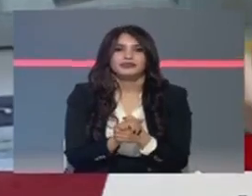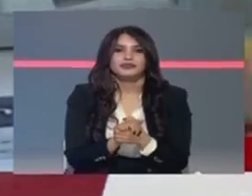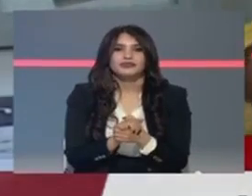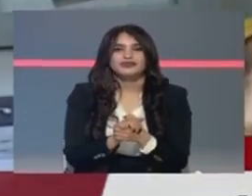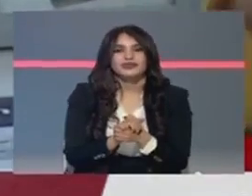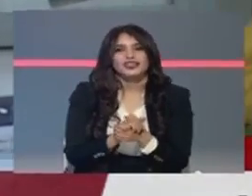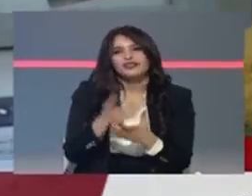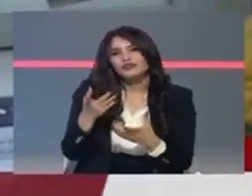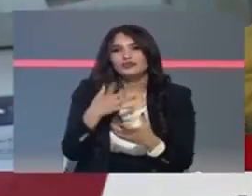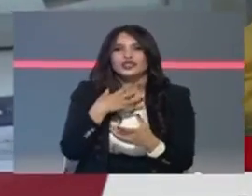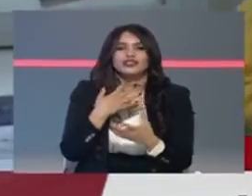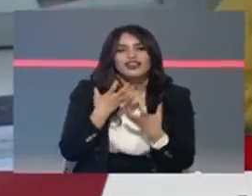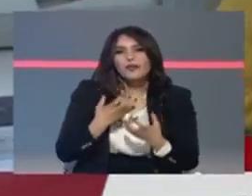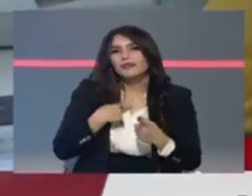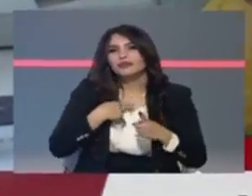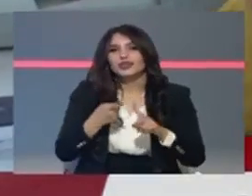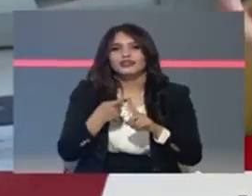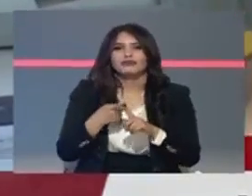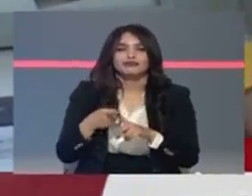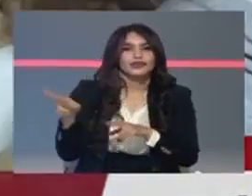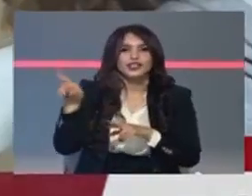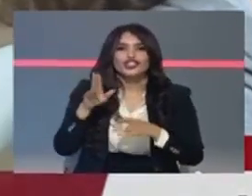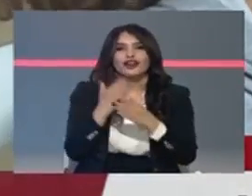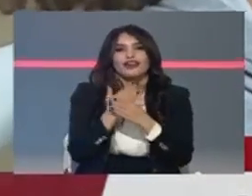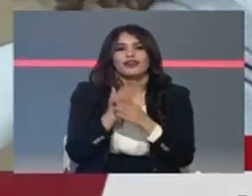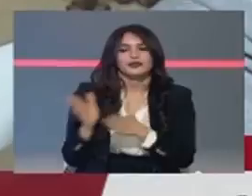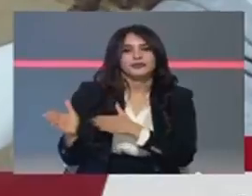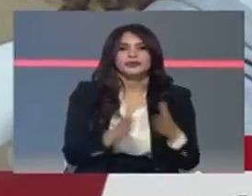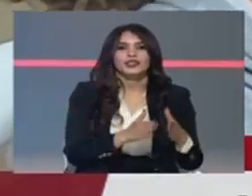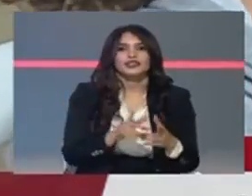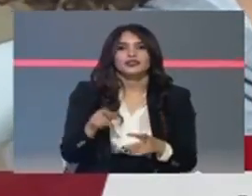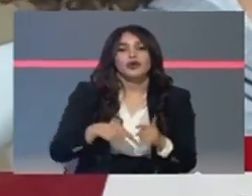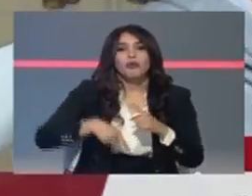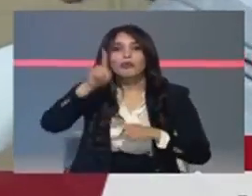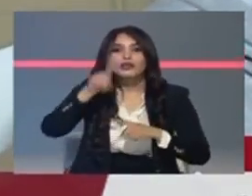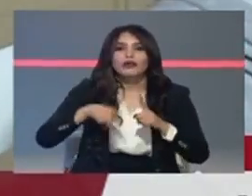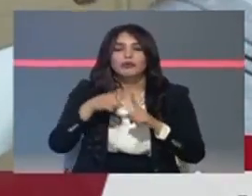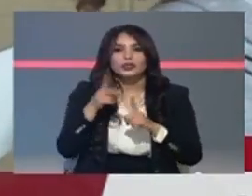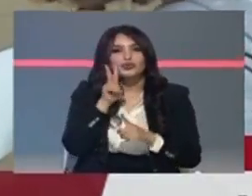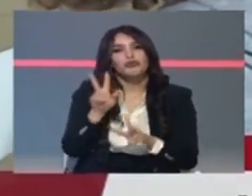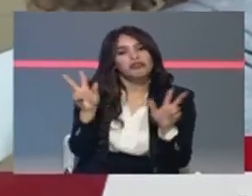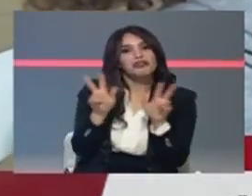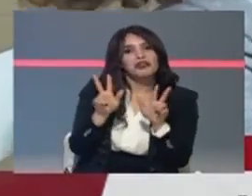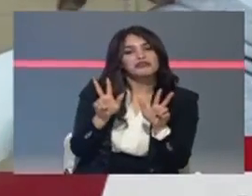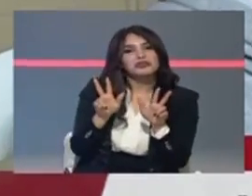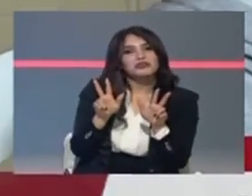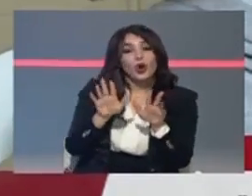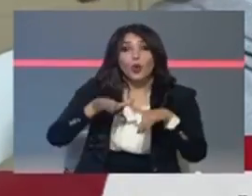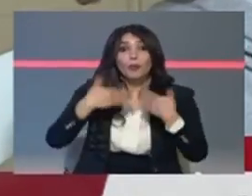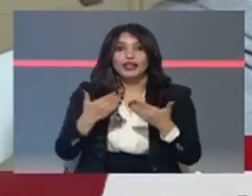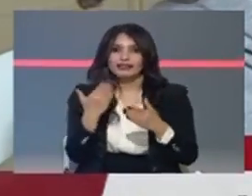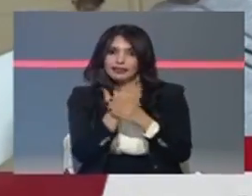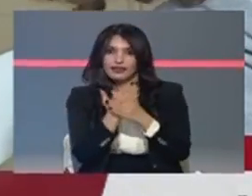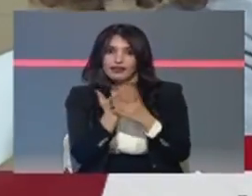ونحب نقعد غادي ولم يتخزن شوي. عندي نهاري من الأول نبدأ نتفرج شوية، بدي